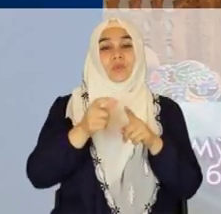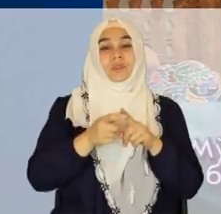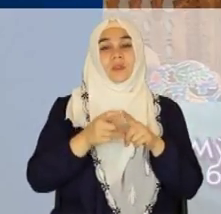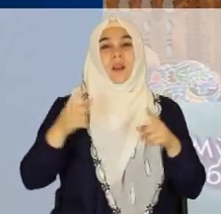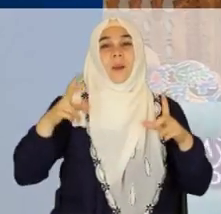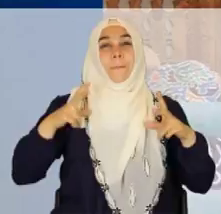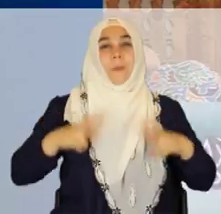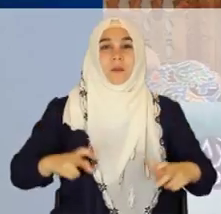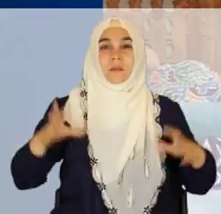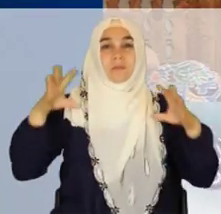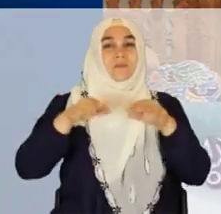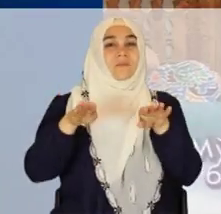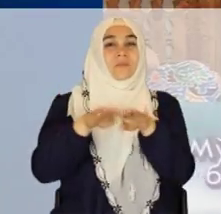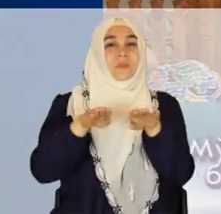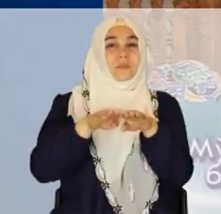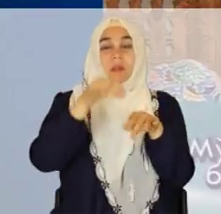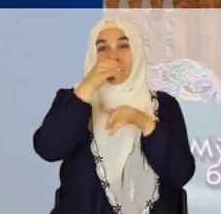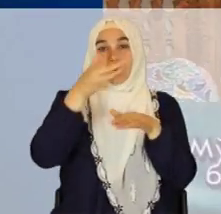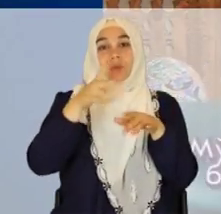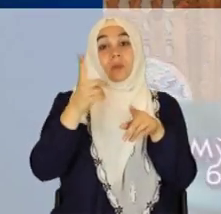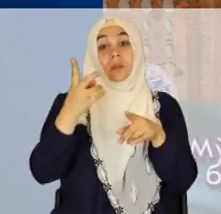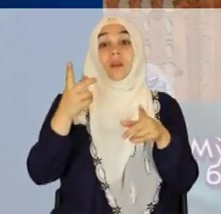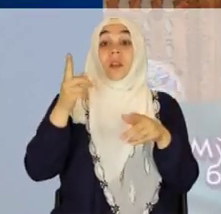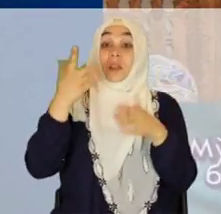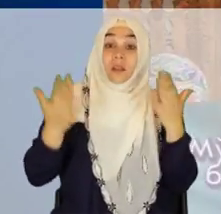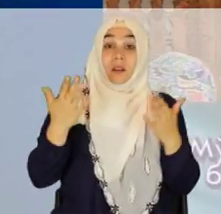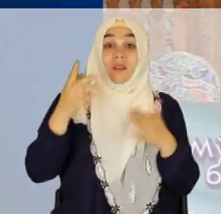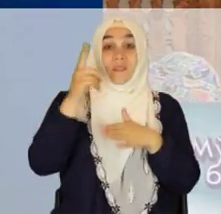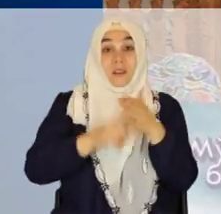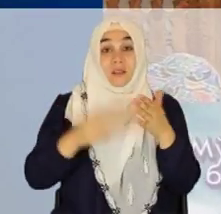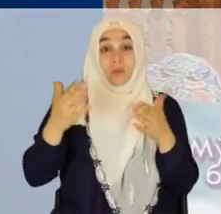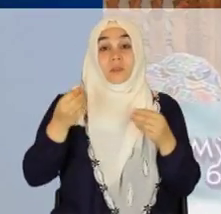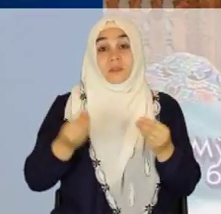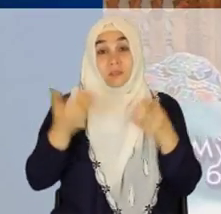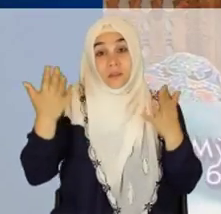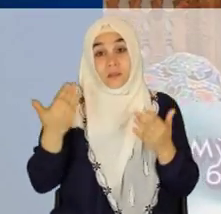bo'lib turmaydi ekan deydi. Yo unisi bo'lish kerak, yo bunisi bo'lish kerak.